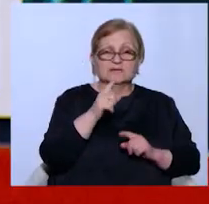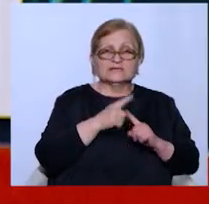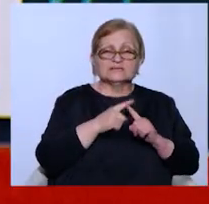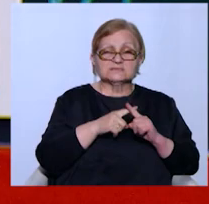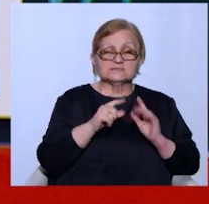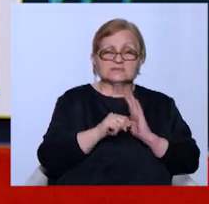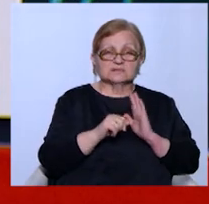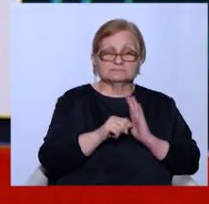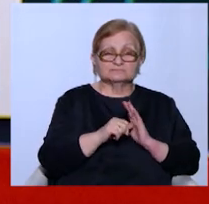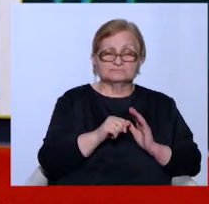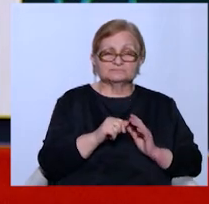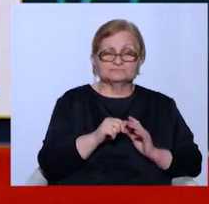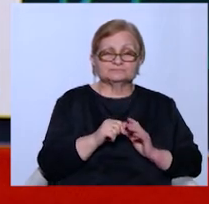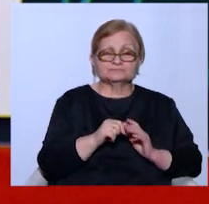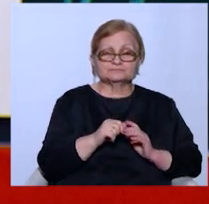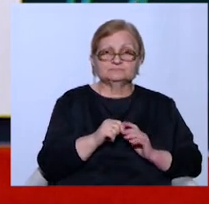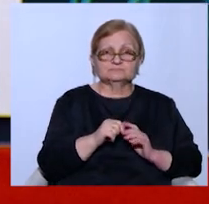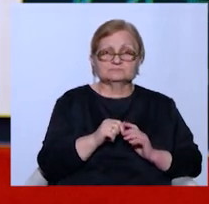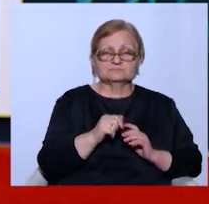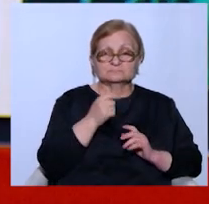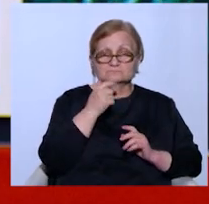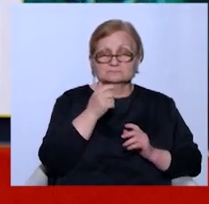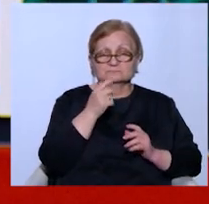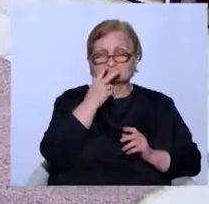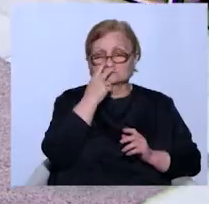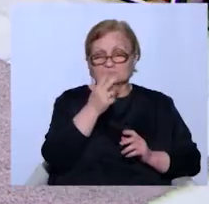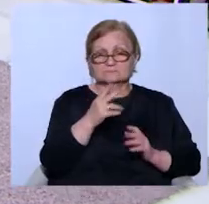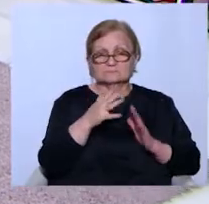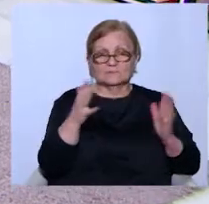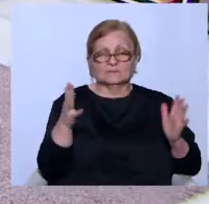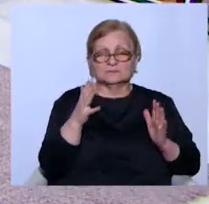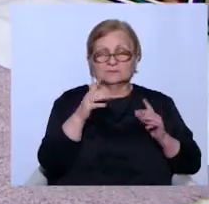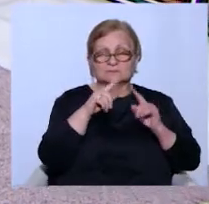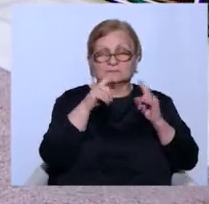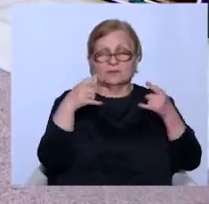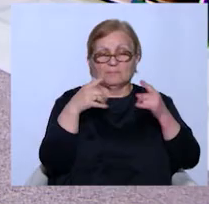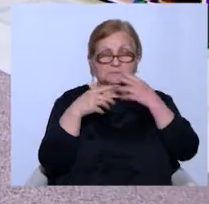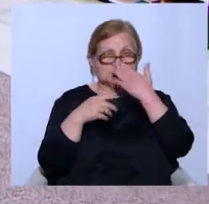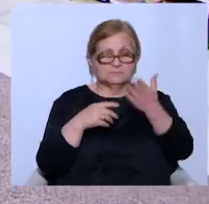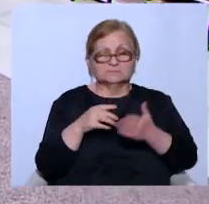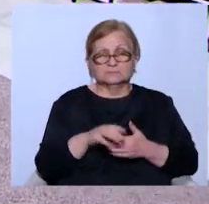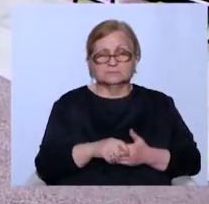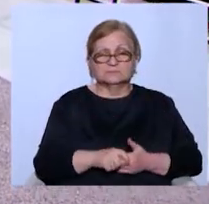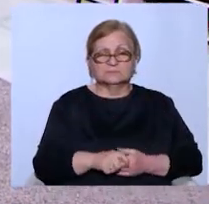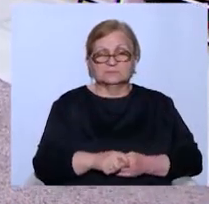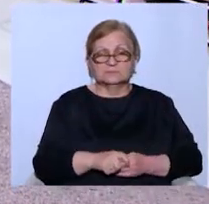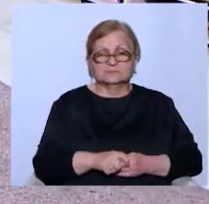ამოხსნა. ამოცანა არის ესეთი, ნახეთ. მოდით აი ეს დიდ დაფაზე გაჩვენებთ ამას დიდ ეკრანზე.